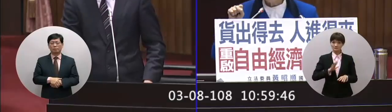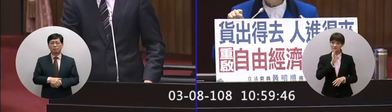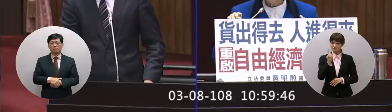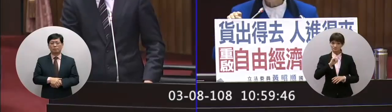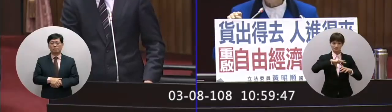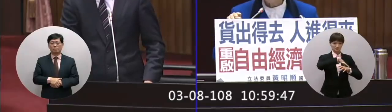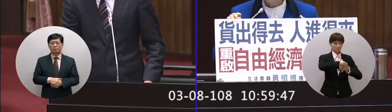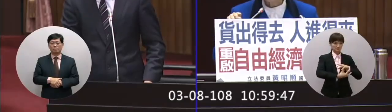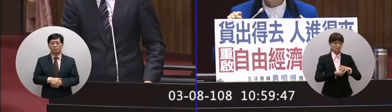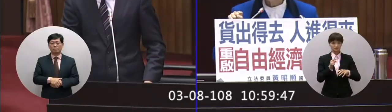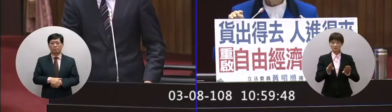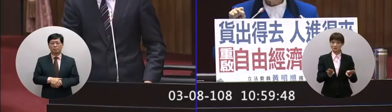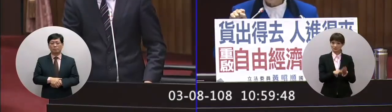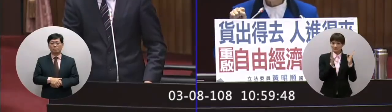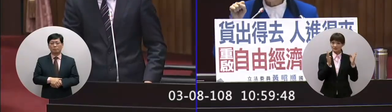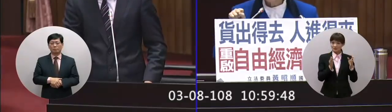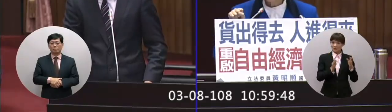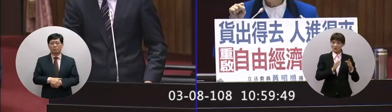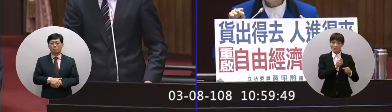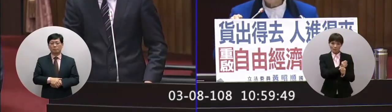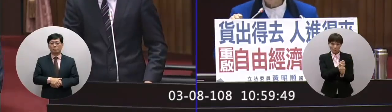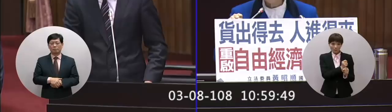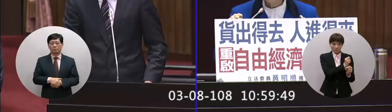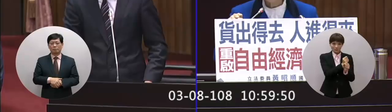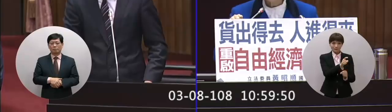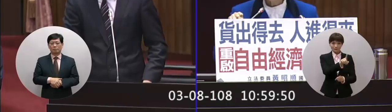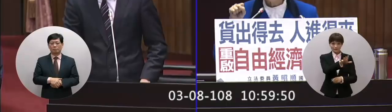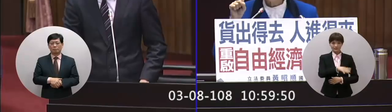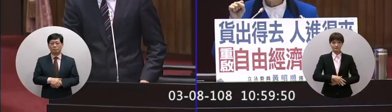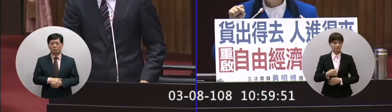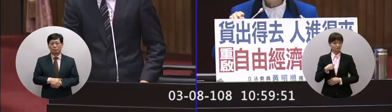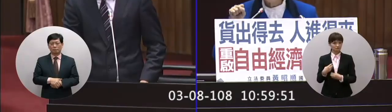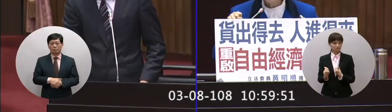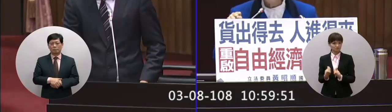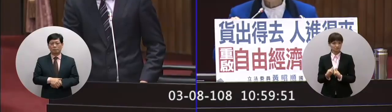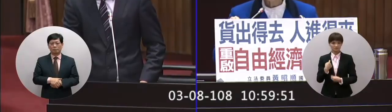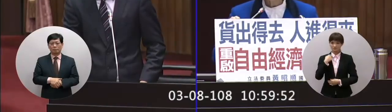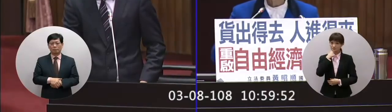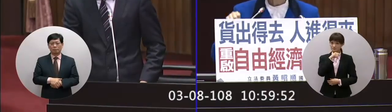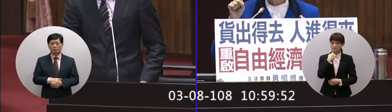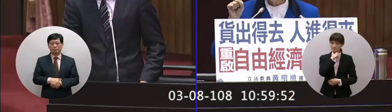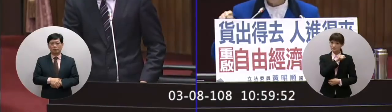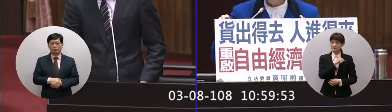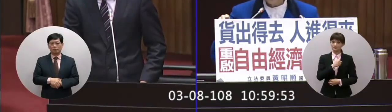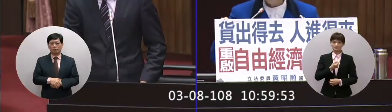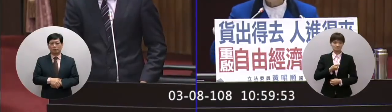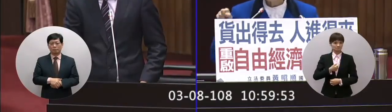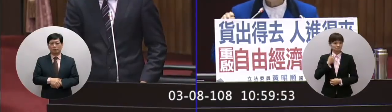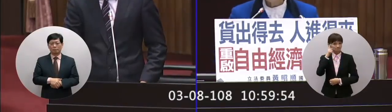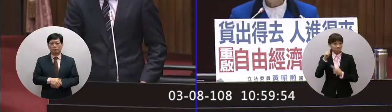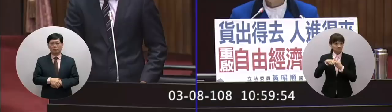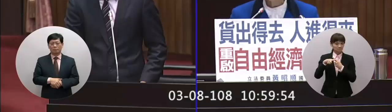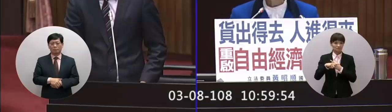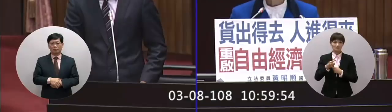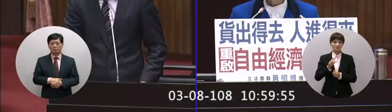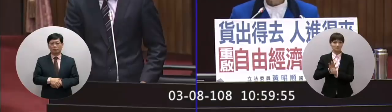界都已经启动的时候，我们怎么样在这个当中能够真正的让货出得去，